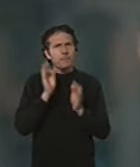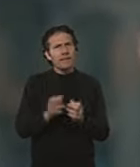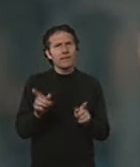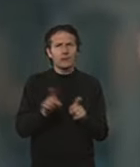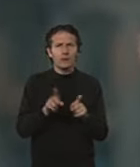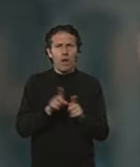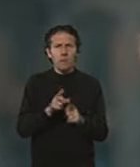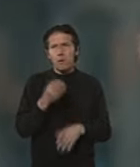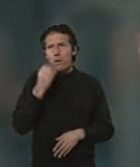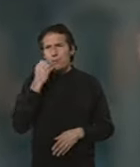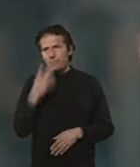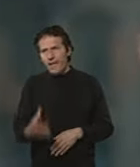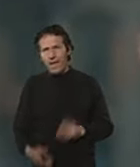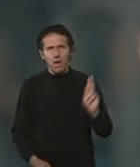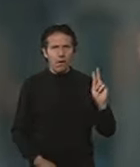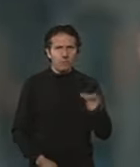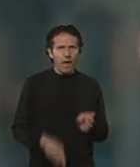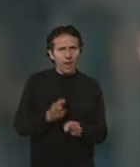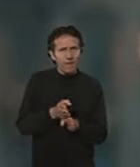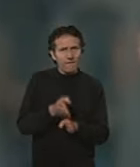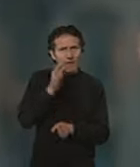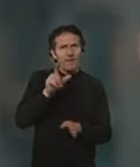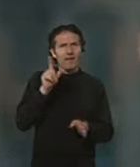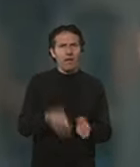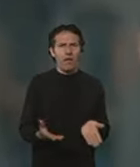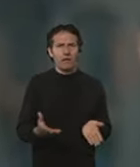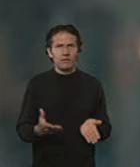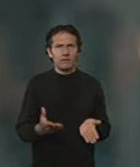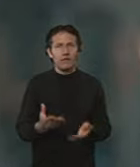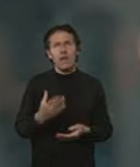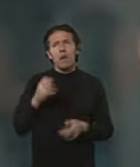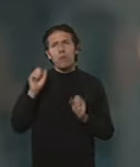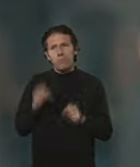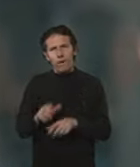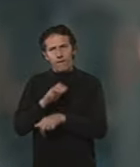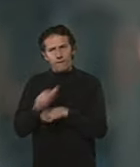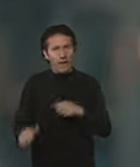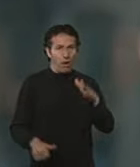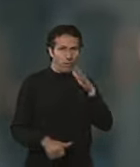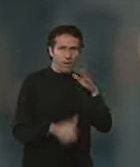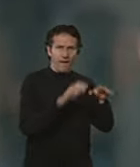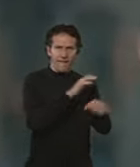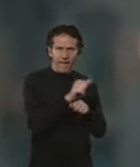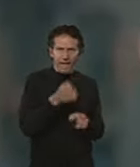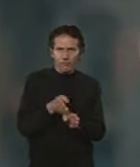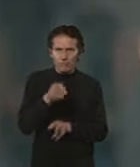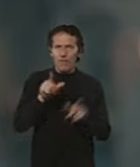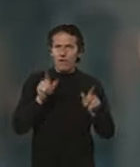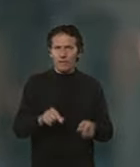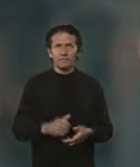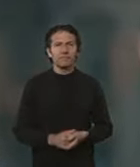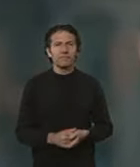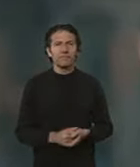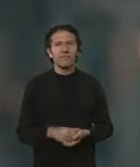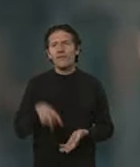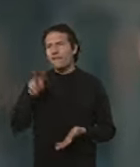frontière entre le bien et le mal la frontière entre ce qui se fait et ce qui ne se fait pas la frontière